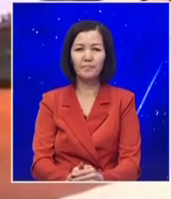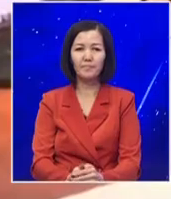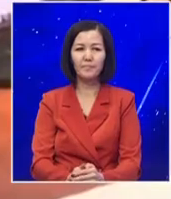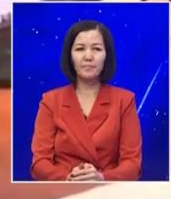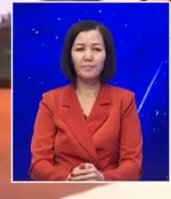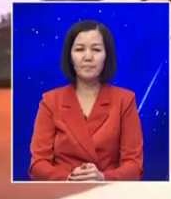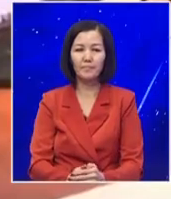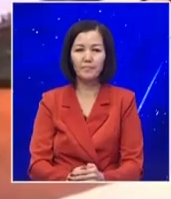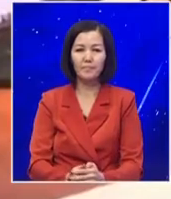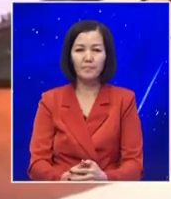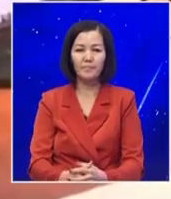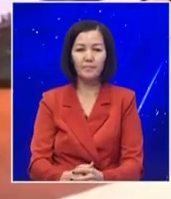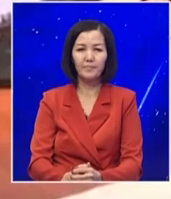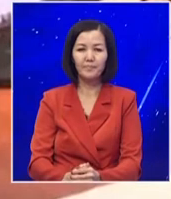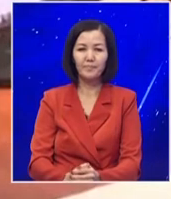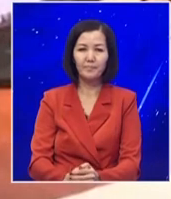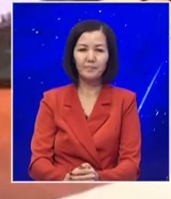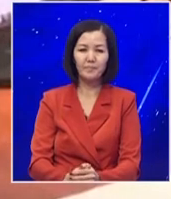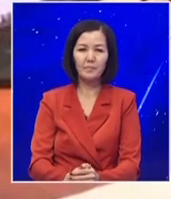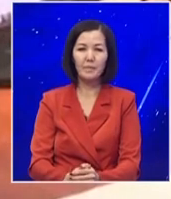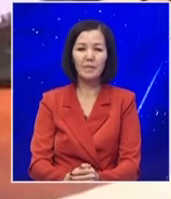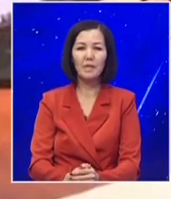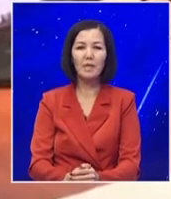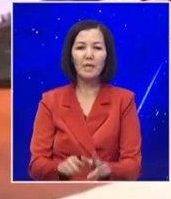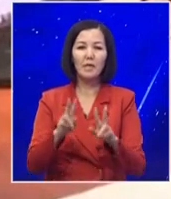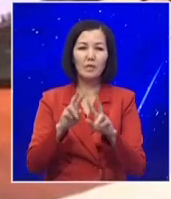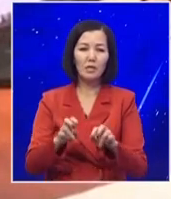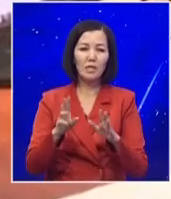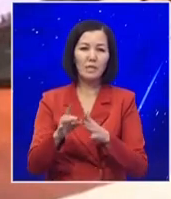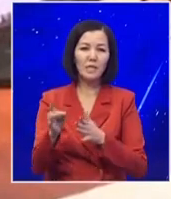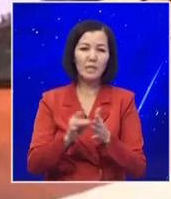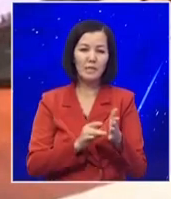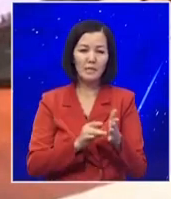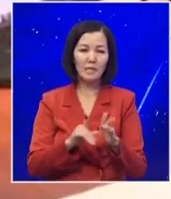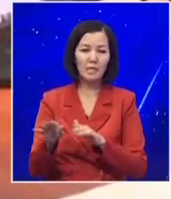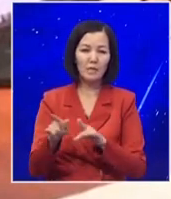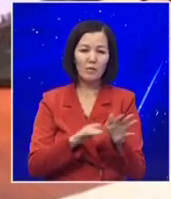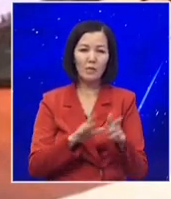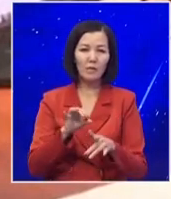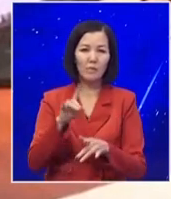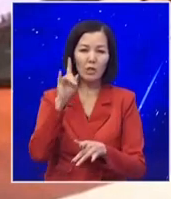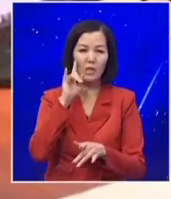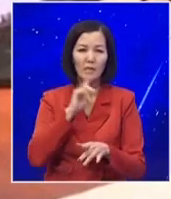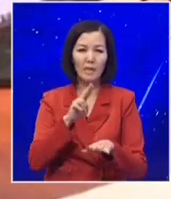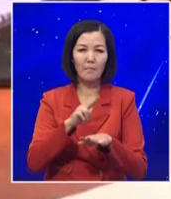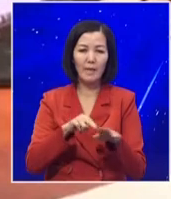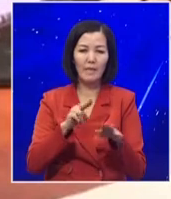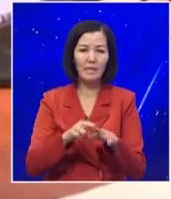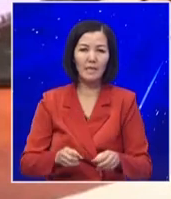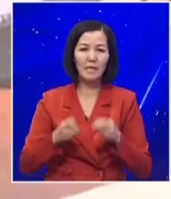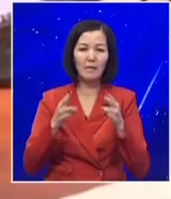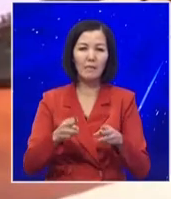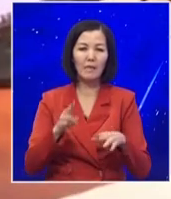Группа, состоящая из 3 человек. Жүргізілген жедел іздестіру шараларының нәтижесінде Еңбекшіқазақ ауданының полиция бөлімі криминалдық